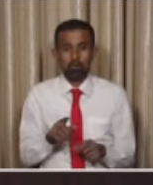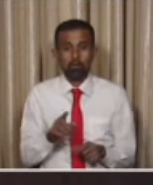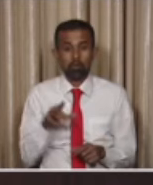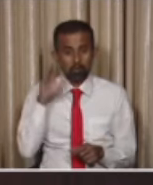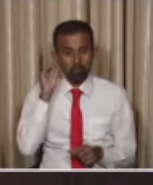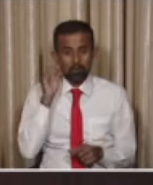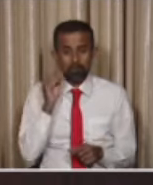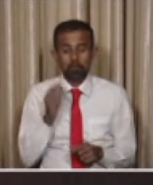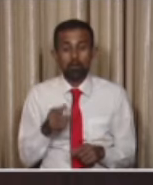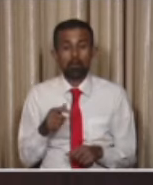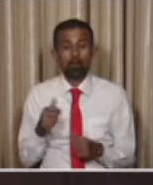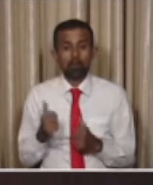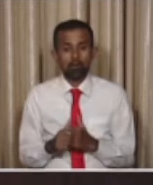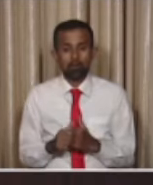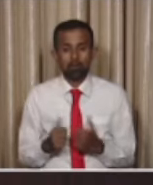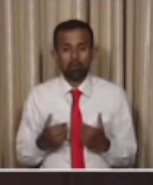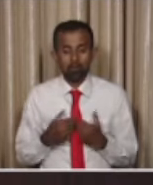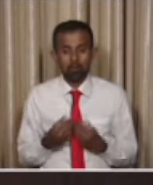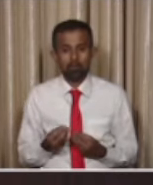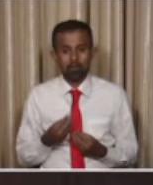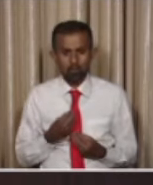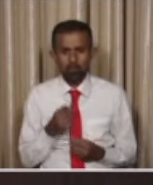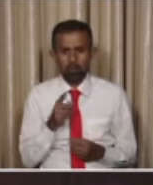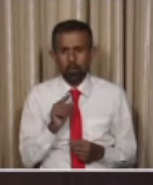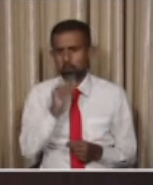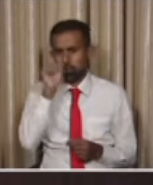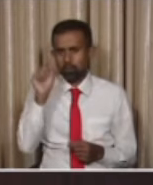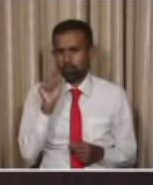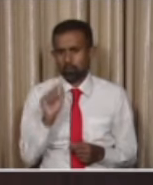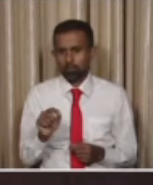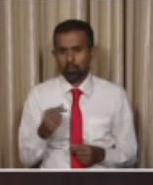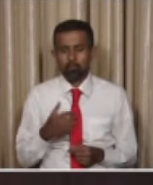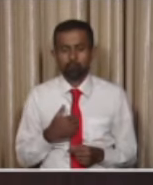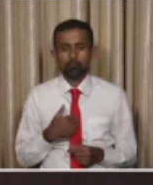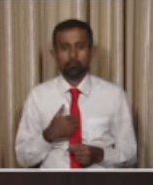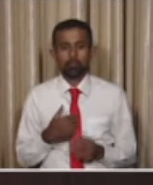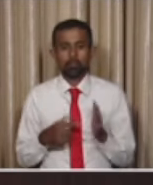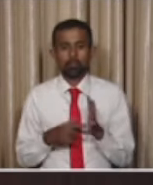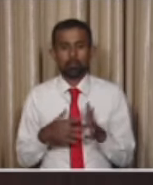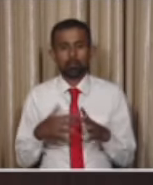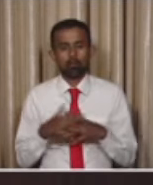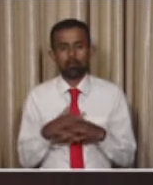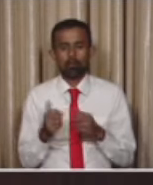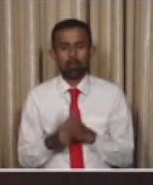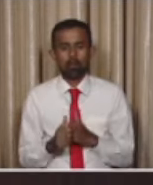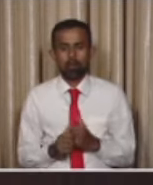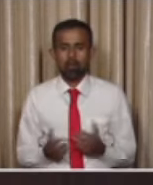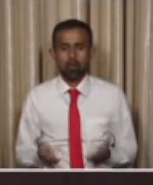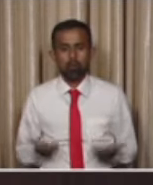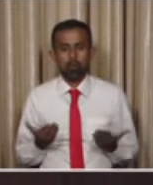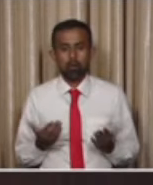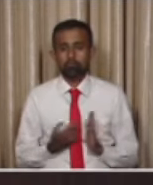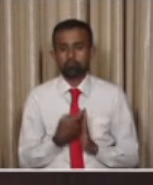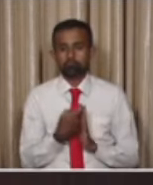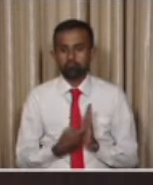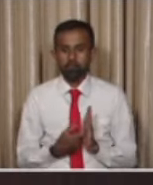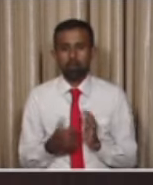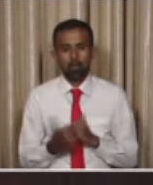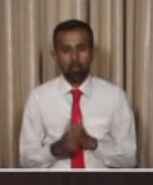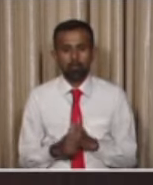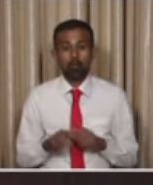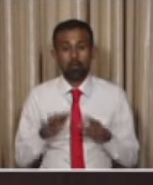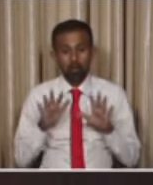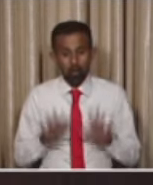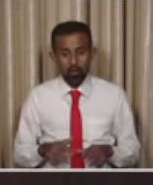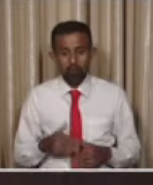tatkah ketinggalan dende. Hakia awal abadi lah tiada dikira prasne. Apa itu jenisah niati kocir sammat kerat. Me petipati kena awat. Awasan ini